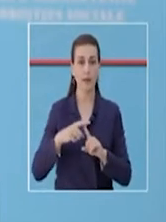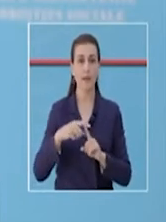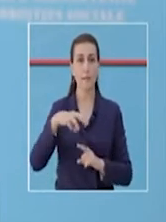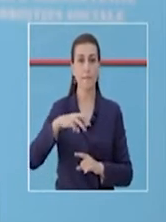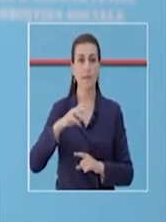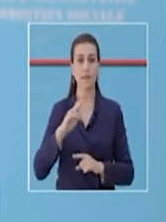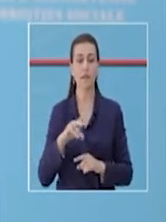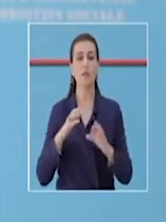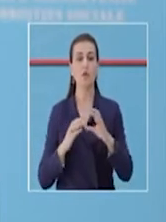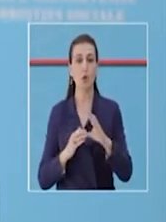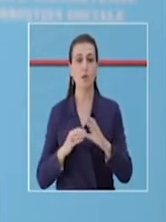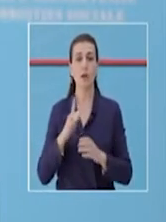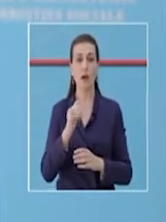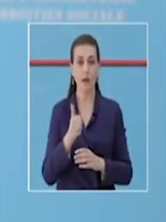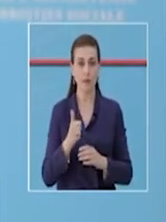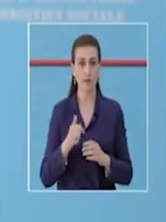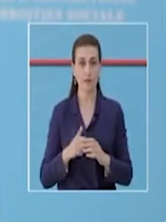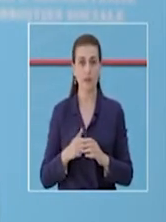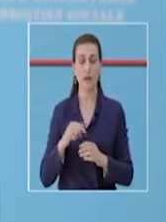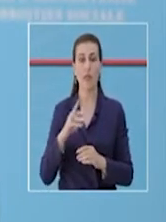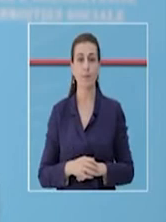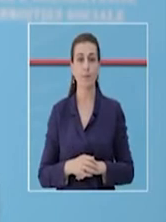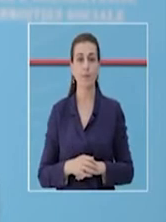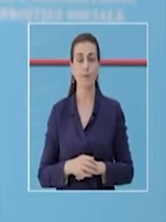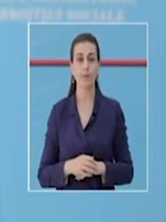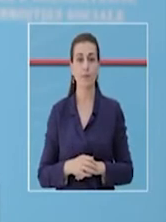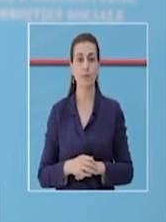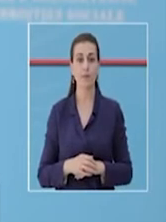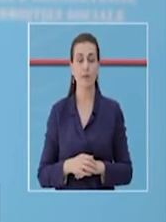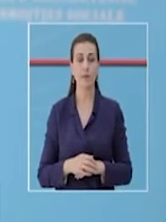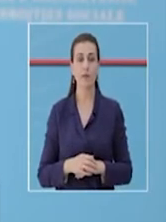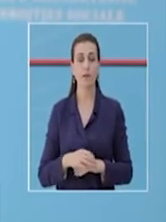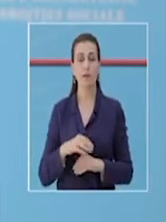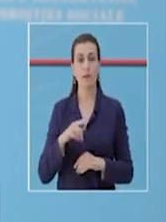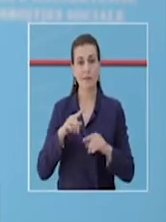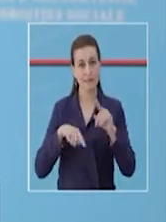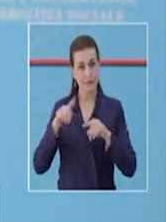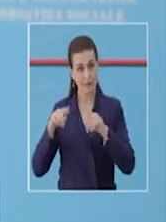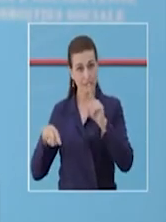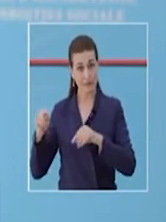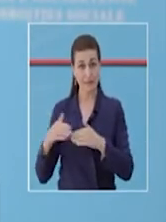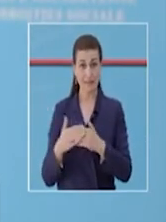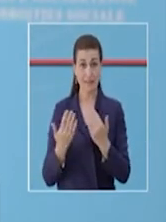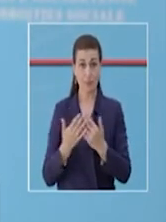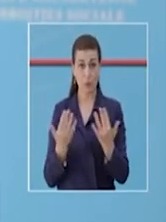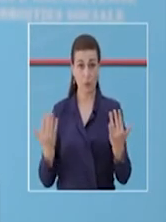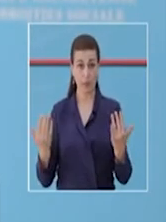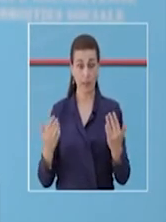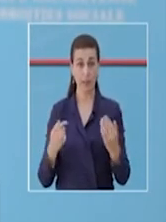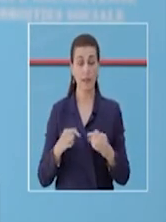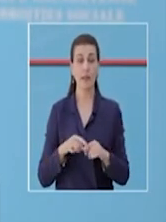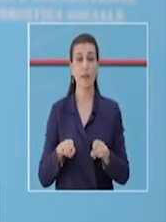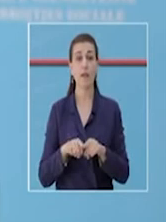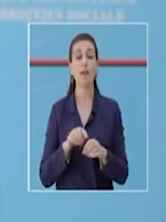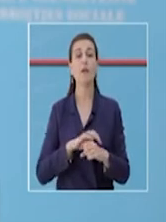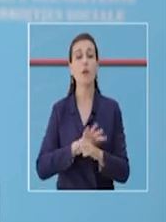Mirdit, Shkodër, Has dhe Kurbin. Pavarësisht luhatjeve të të dhënave ditore dhe zbulimit të